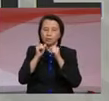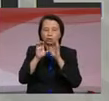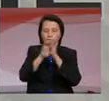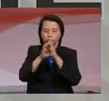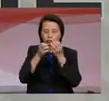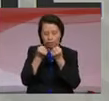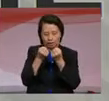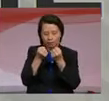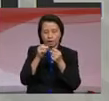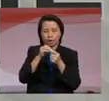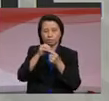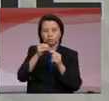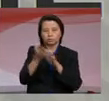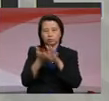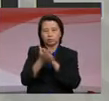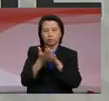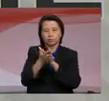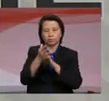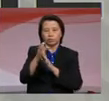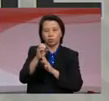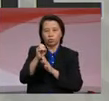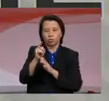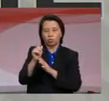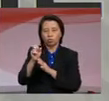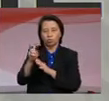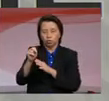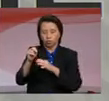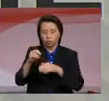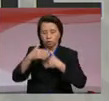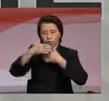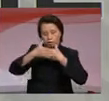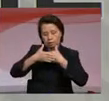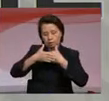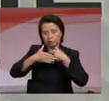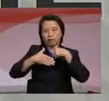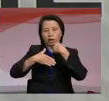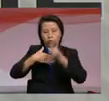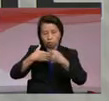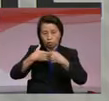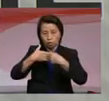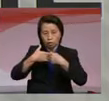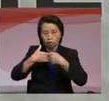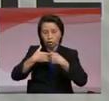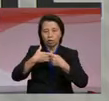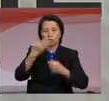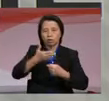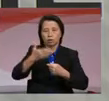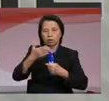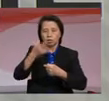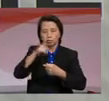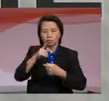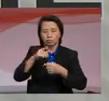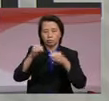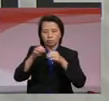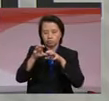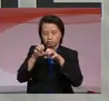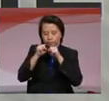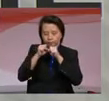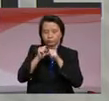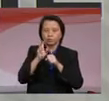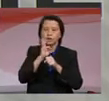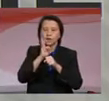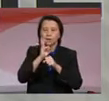kapas ataupun campuran kapas. Lapisan paling luar yang dibuat daripada bahan bersifat penghidar penyerapan